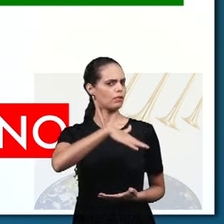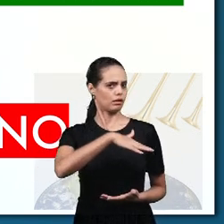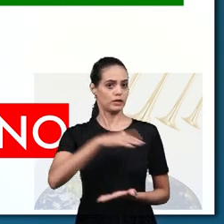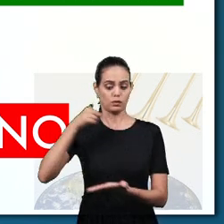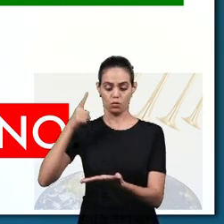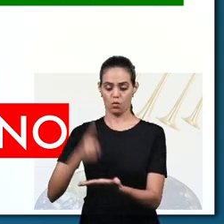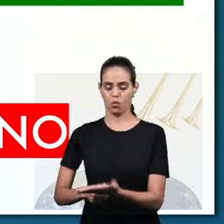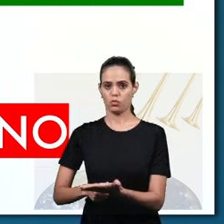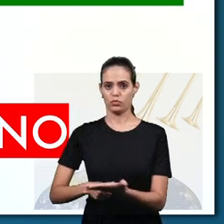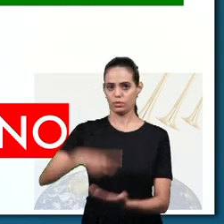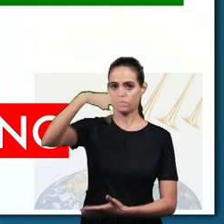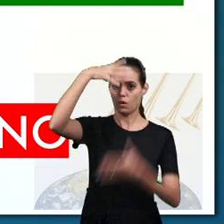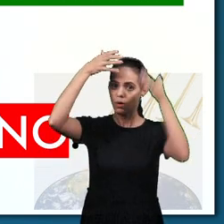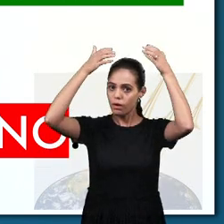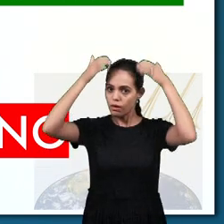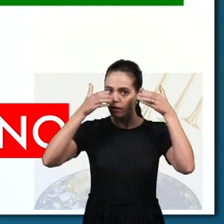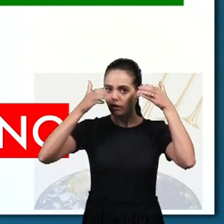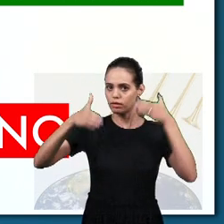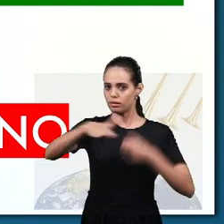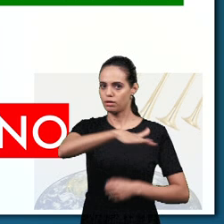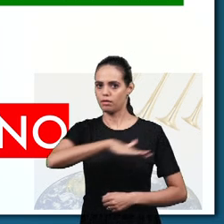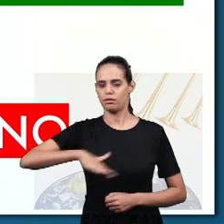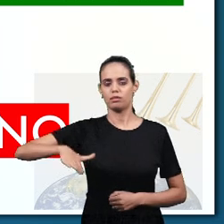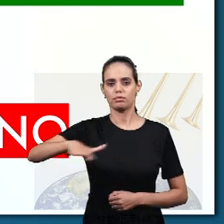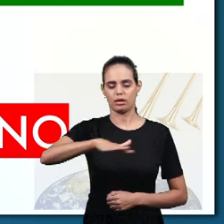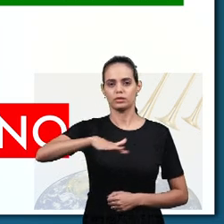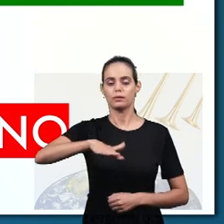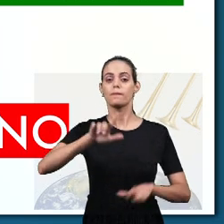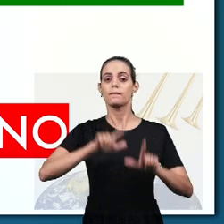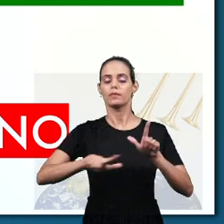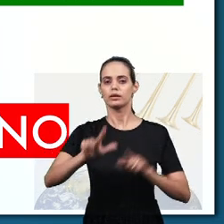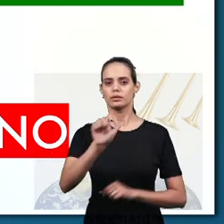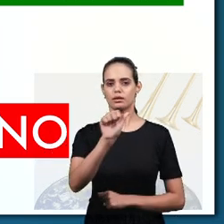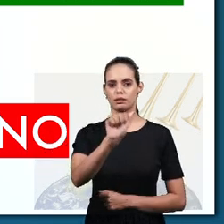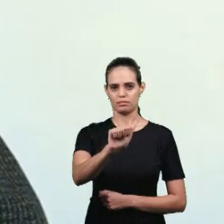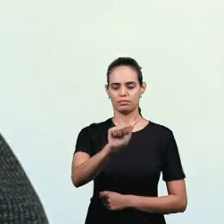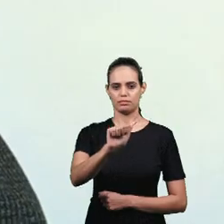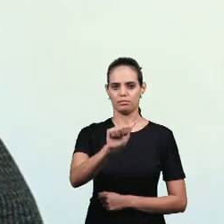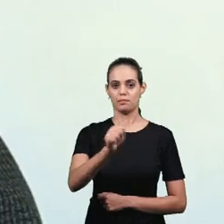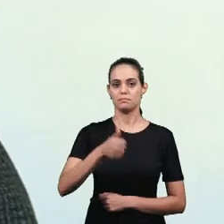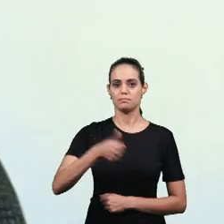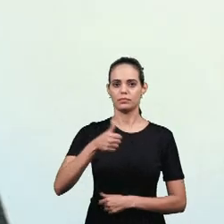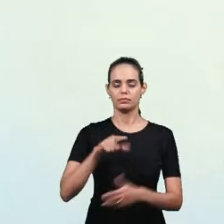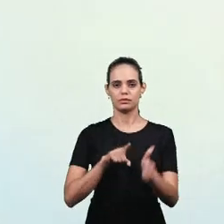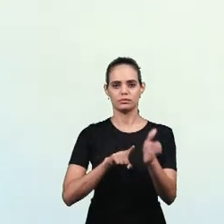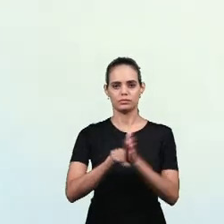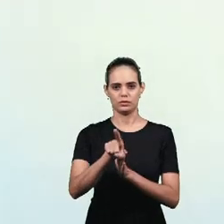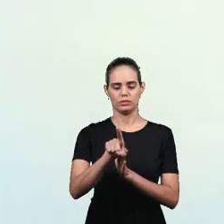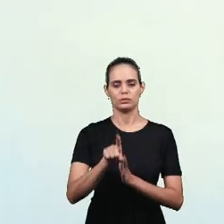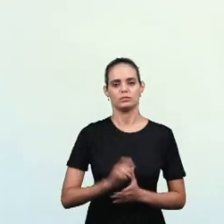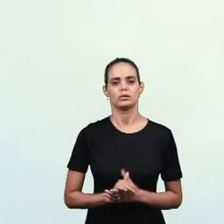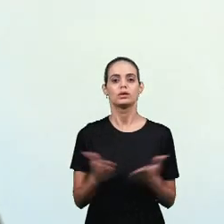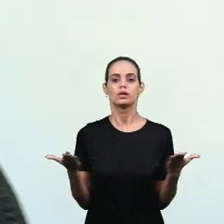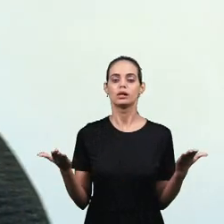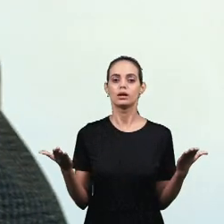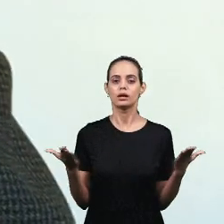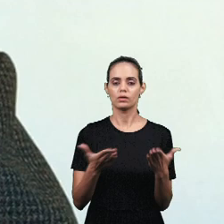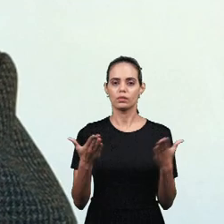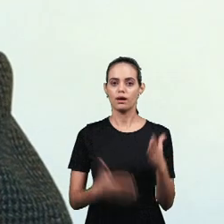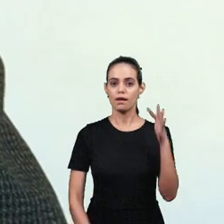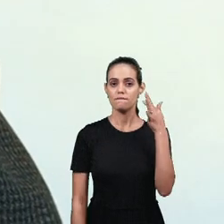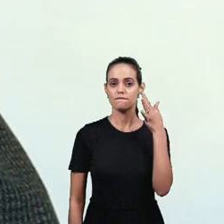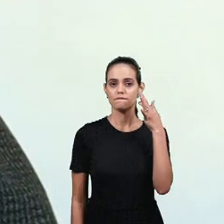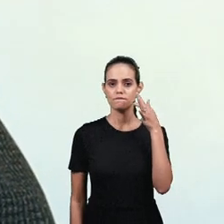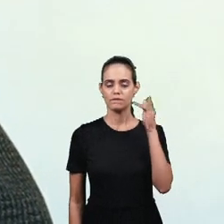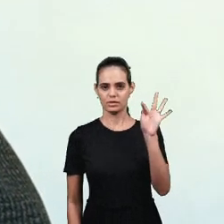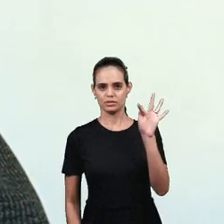à la lettre A, la première question, nous allons voir la participation de la France, notre église à Paris, notre frère qui